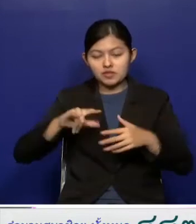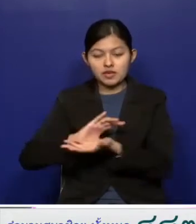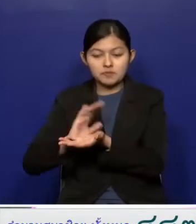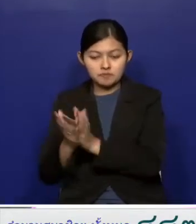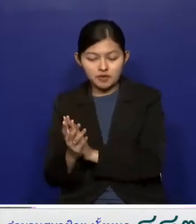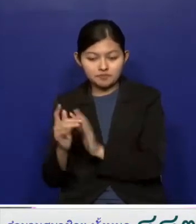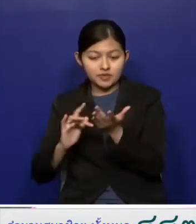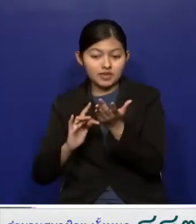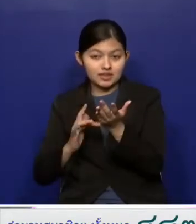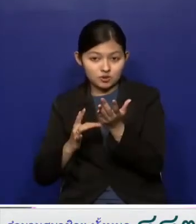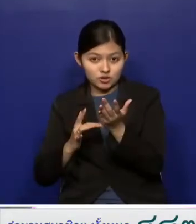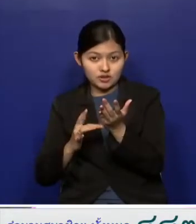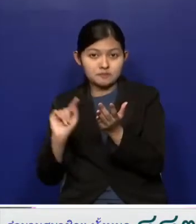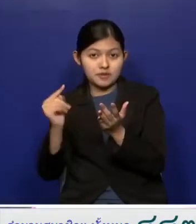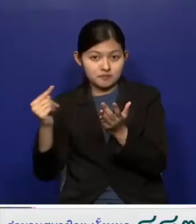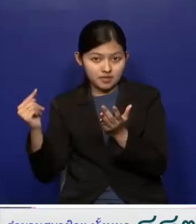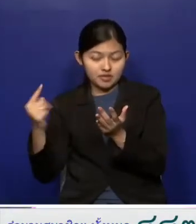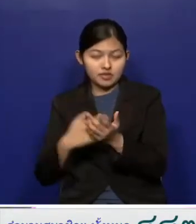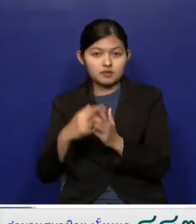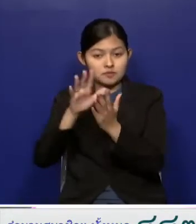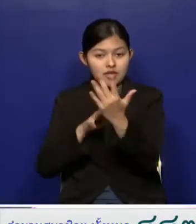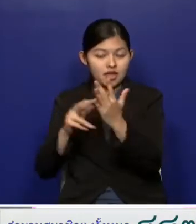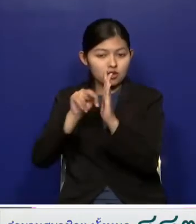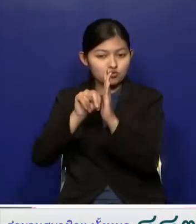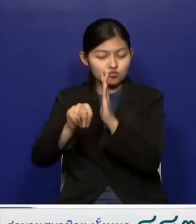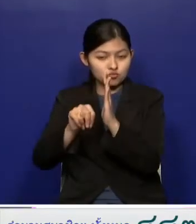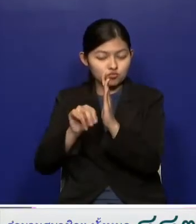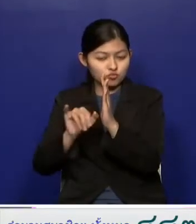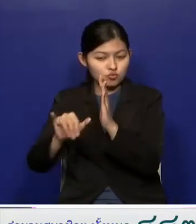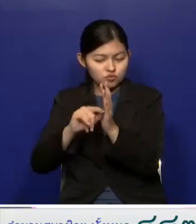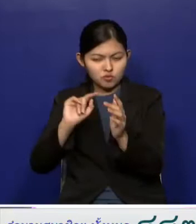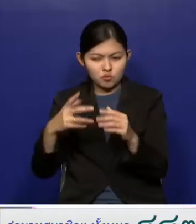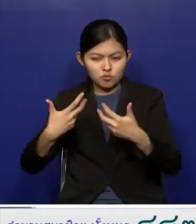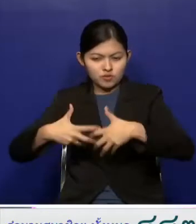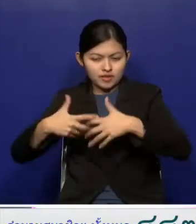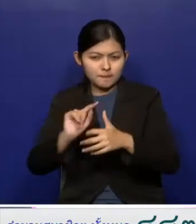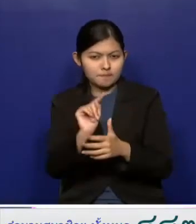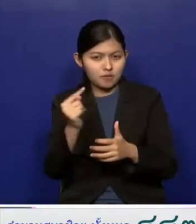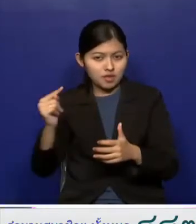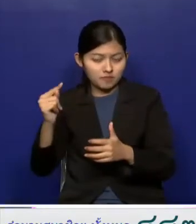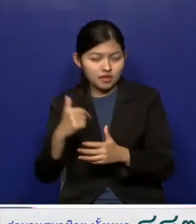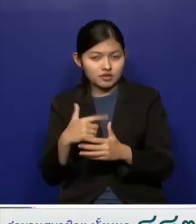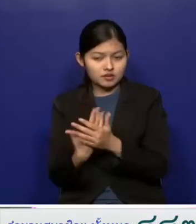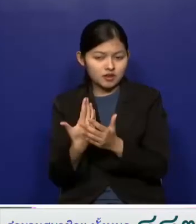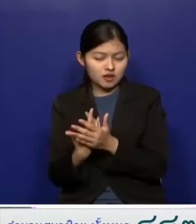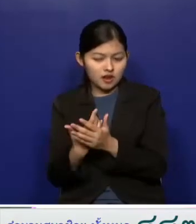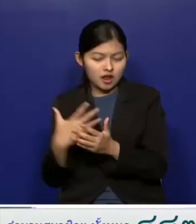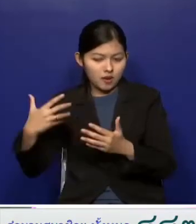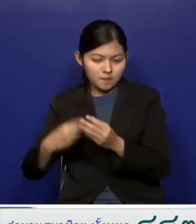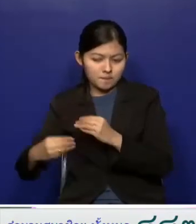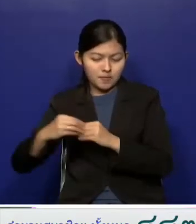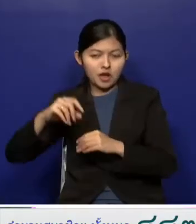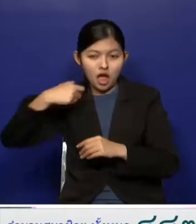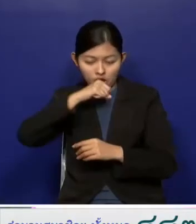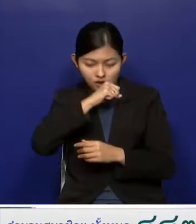างเทคโนโลยียุทธศาสตร์การพัฒนาอุตสาหกรรมใหม่ๆที่ช่วยเพิ่มมูลค่าของอ้อยเช่น